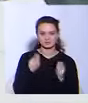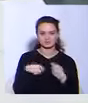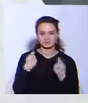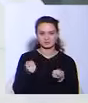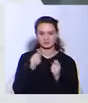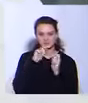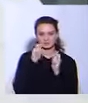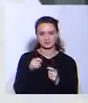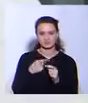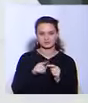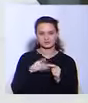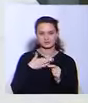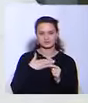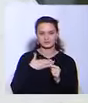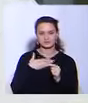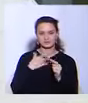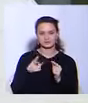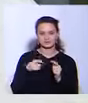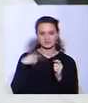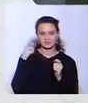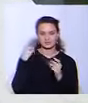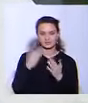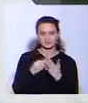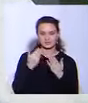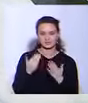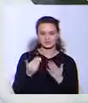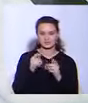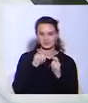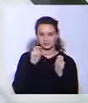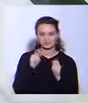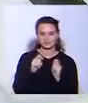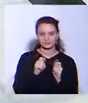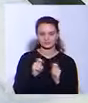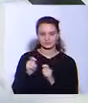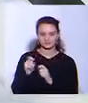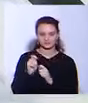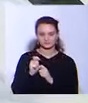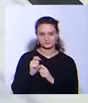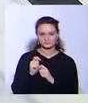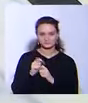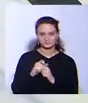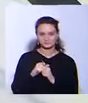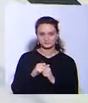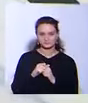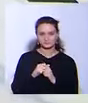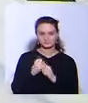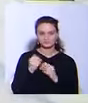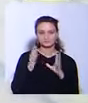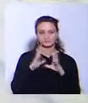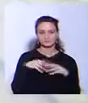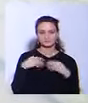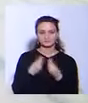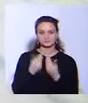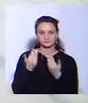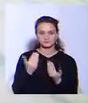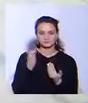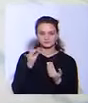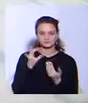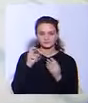ეს საჩუქარი. ეს არის ჩვენი გადაცემის კონცეპტუალური საჩუქრები თქვენს ოჯახს.